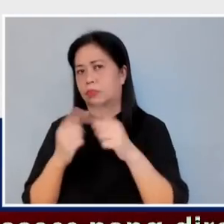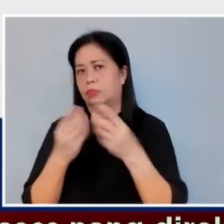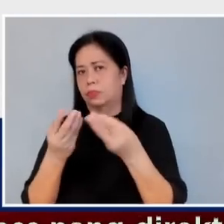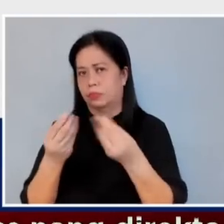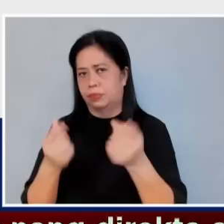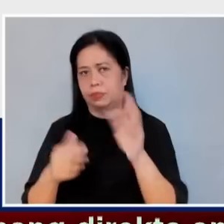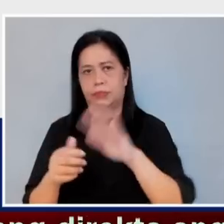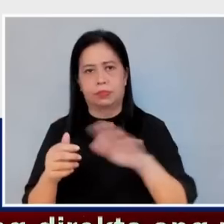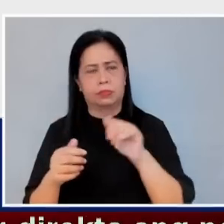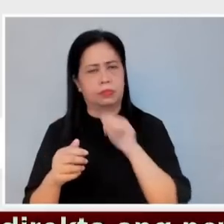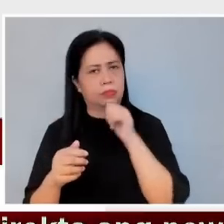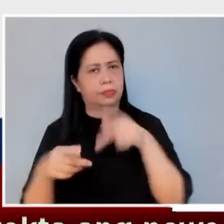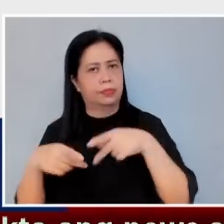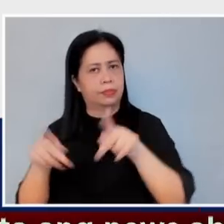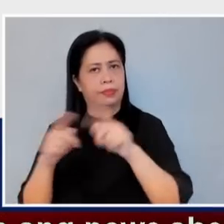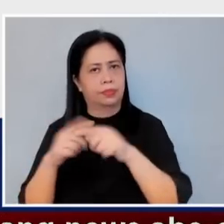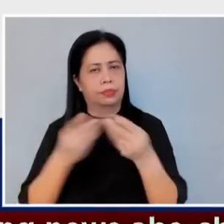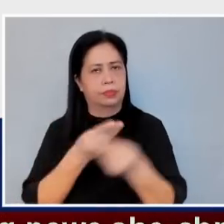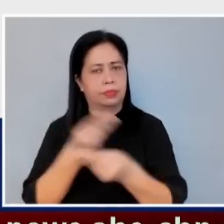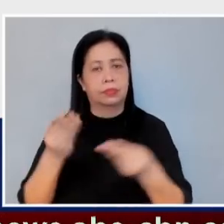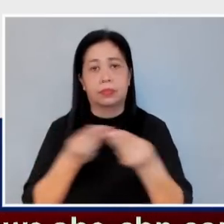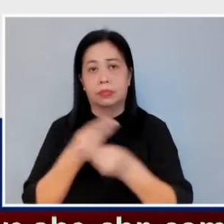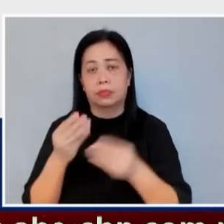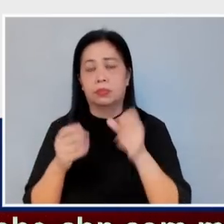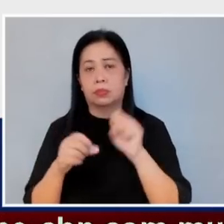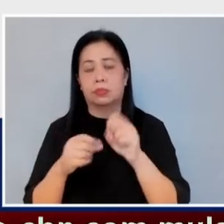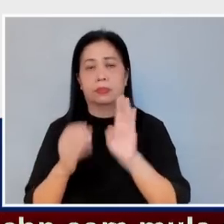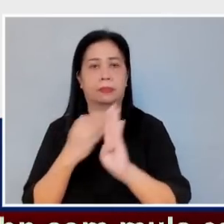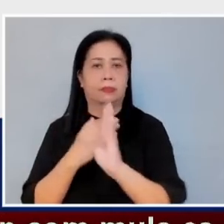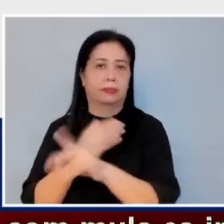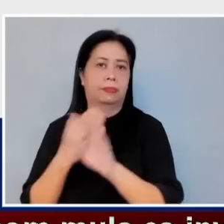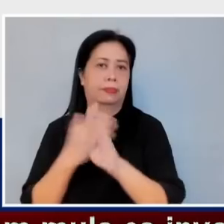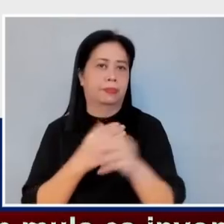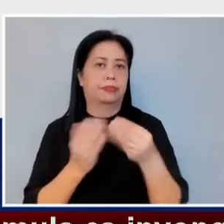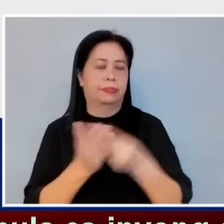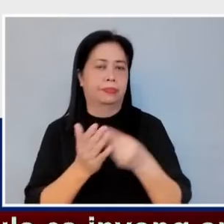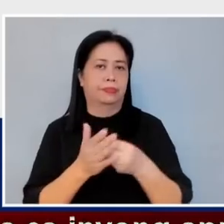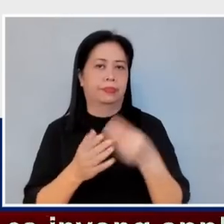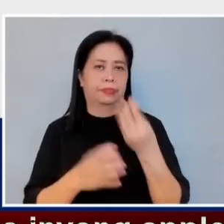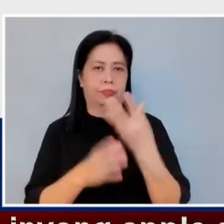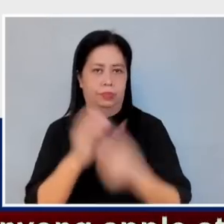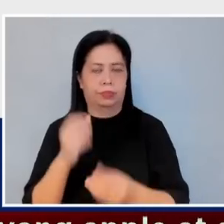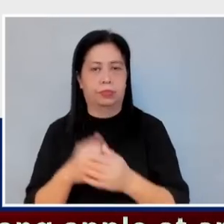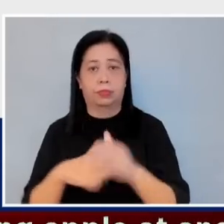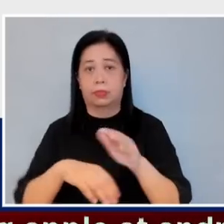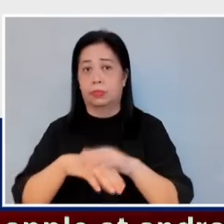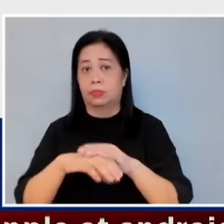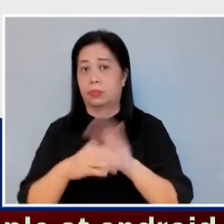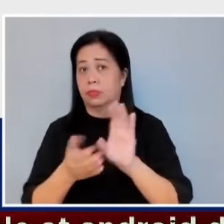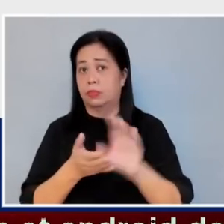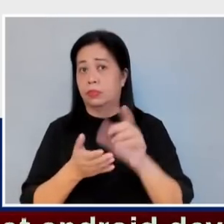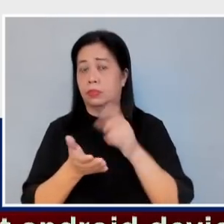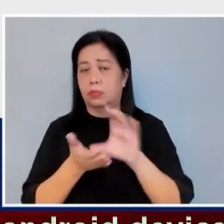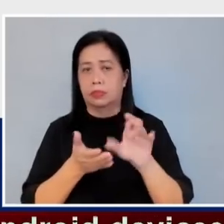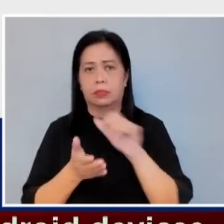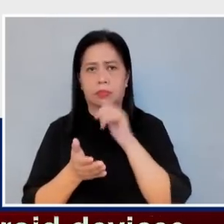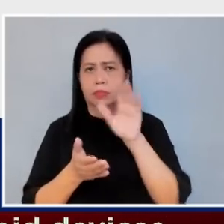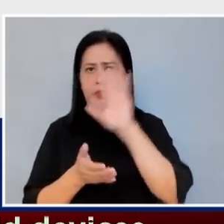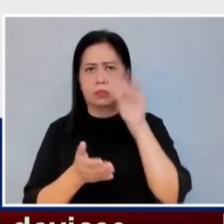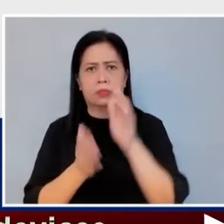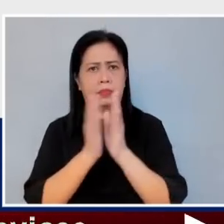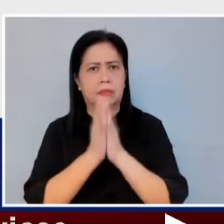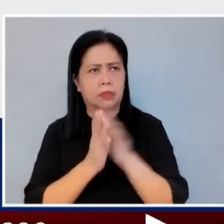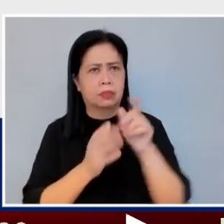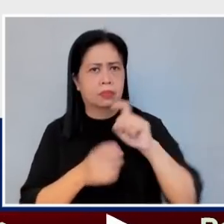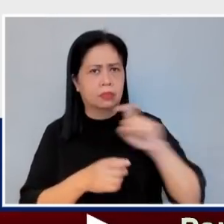ang mga hindi otorisadong transaksyon para maibalik ang perang nawala. Paalala rin ng GCash, hindi sila kailanman humihingi sa